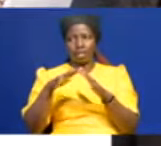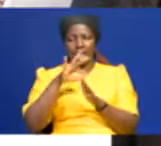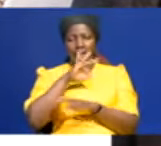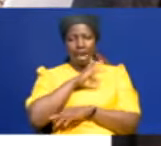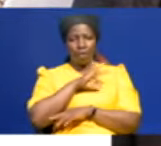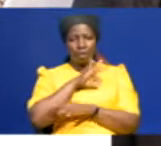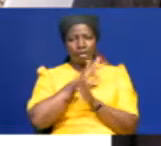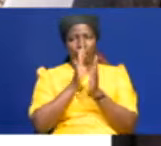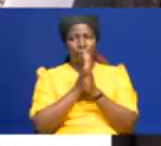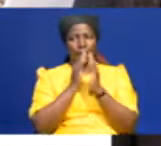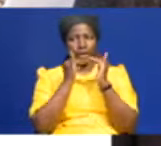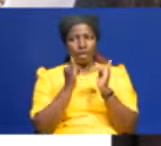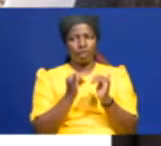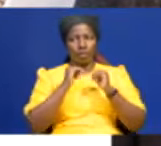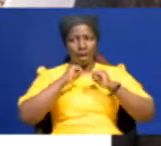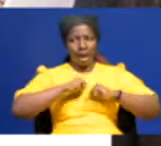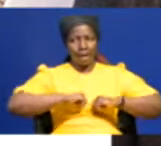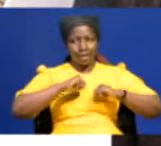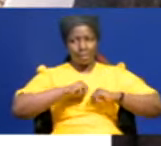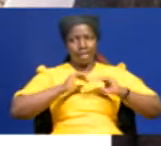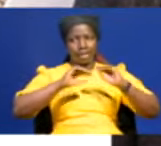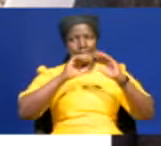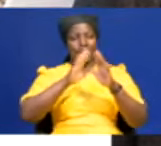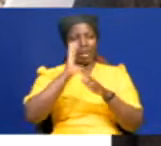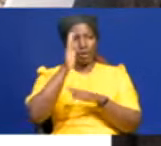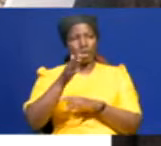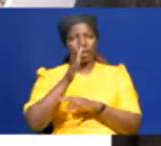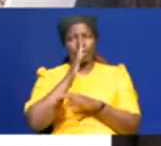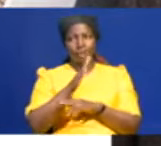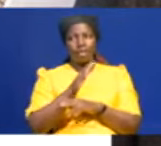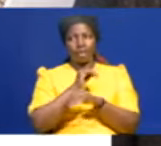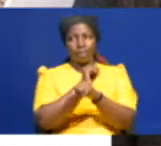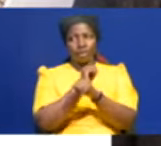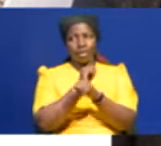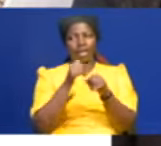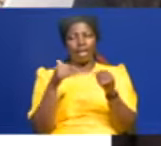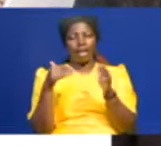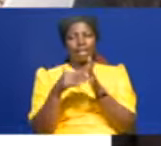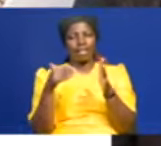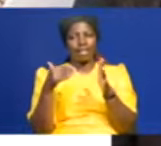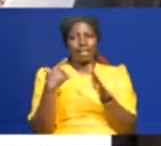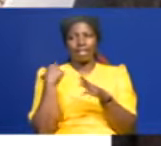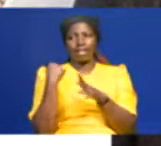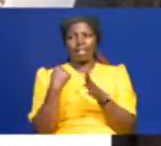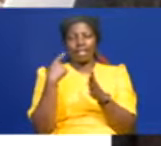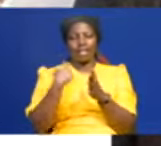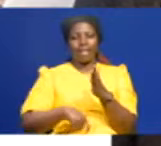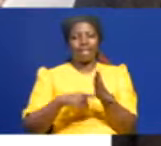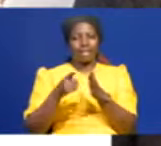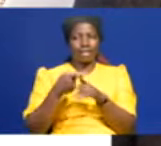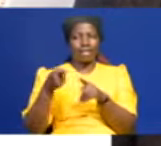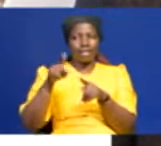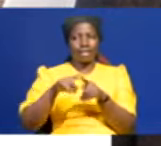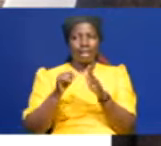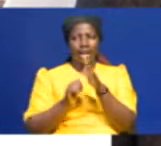new agreement, teachers will be cushioned against recent tax increases under the